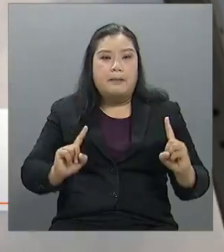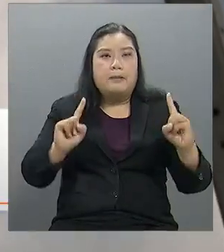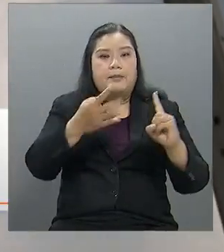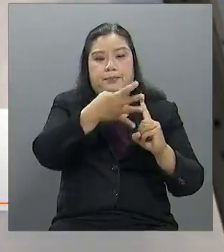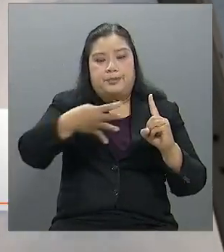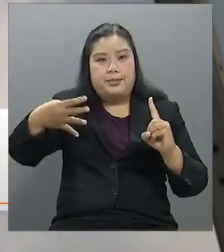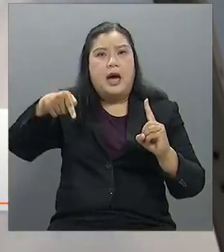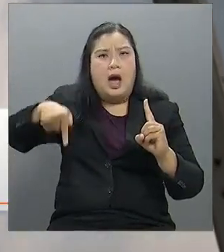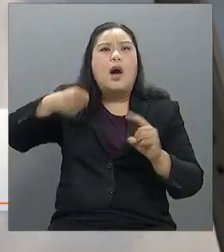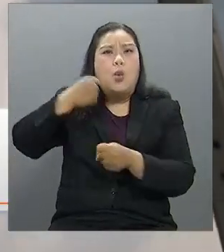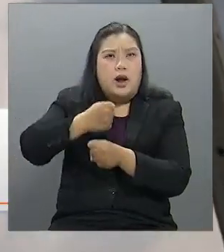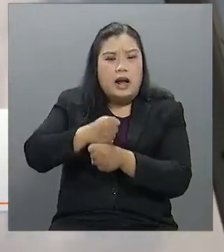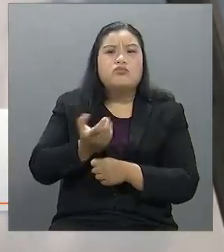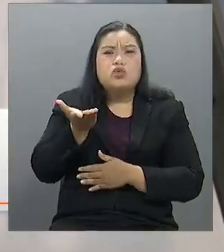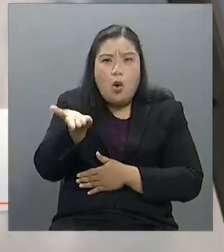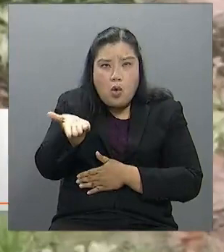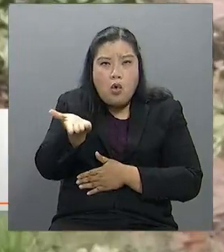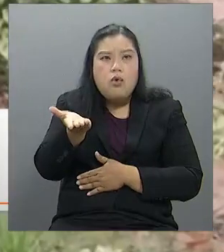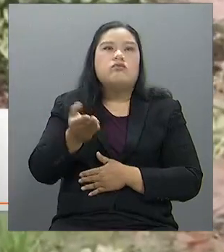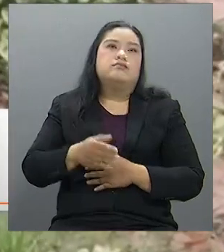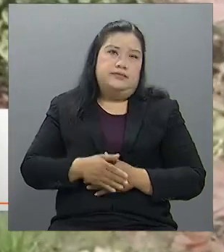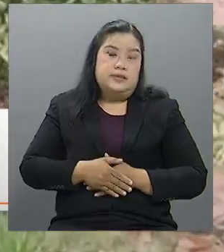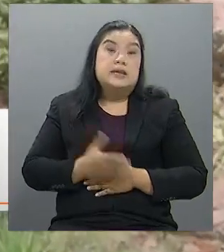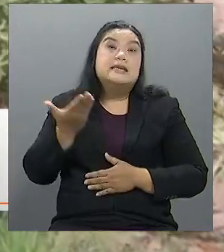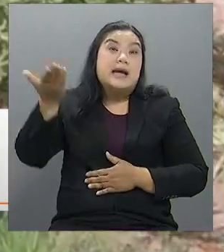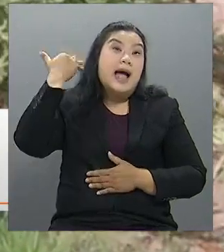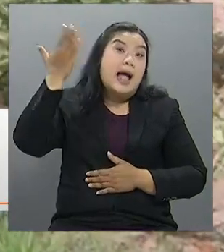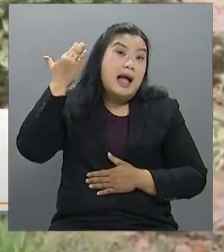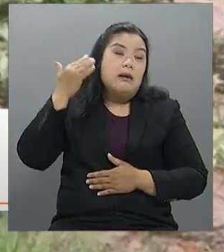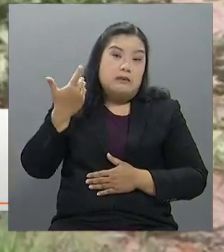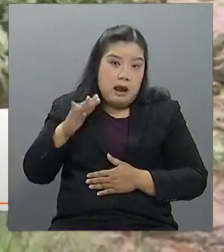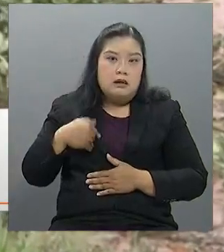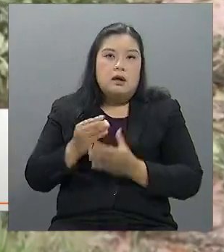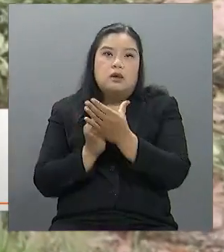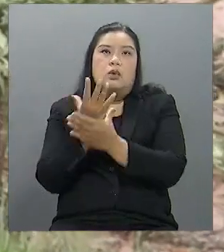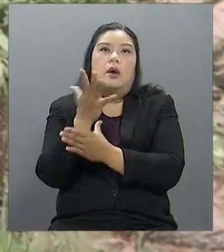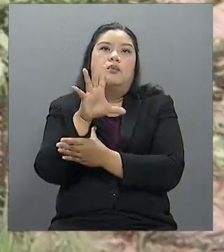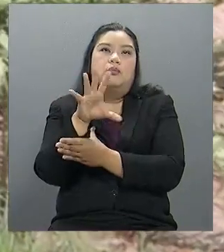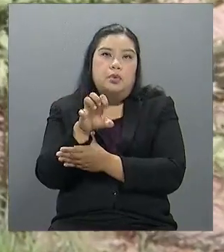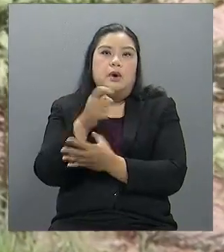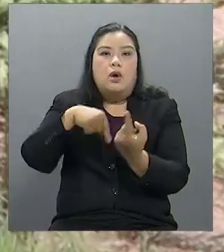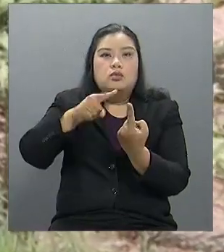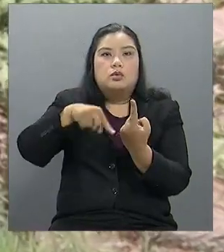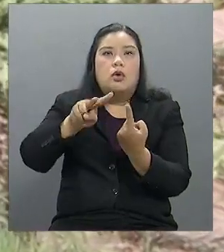ขอไฟให้ได้ก่อนนะคะแล้วที่ผ่านมาเนี่ยปลูกอะไรตายหมดไป 2-3 รอบแล้วค่ะ